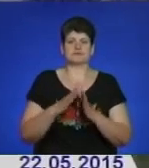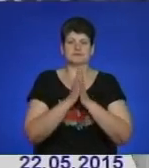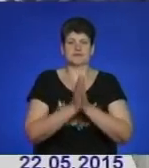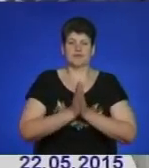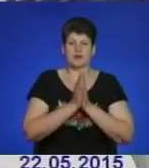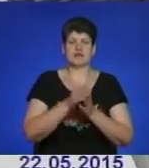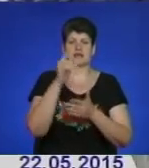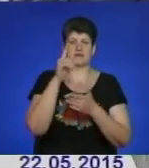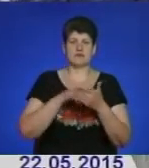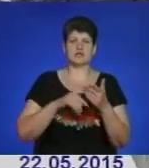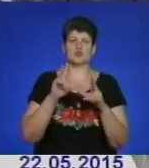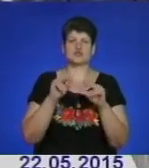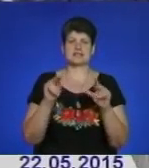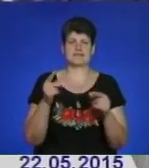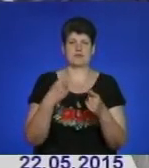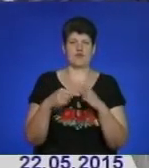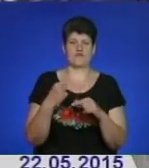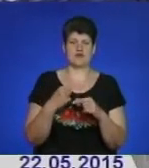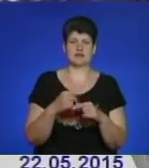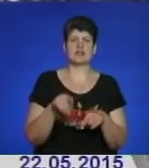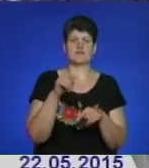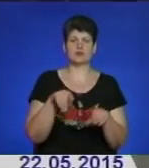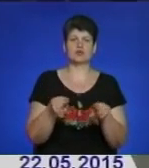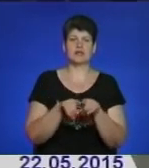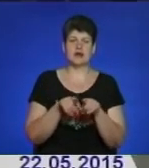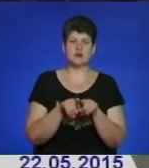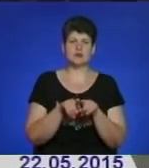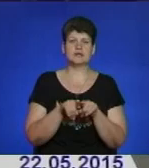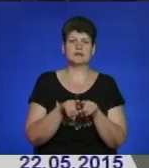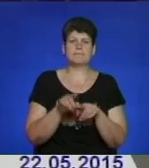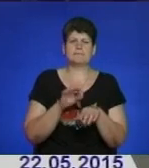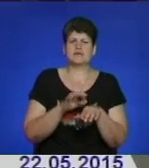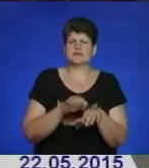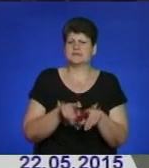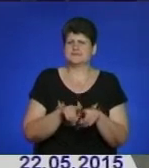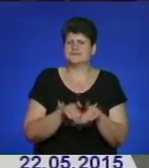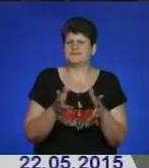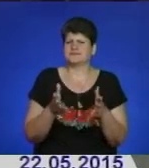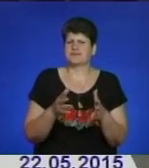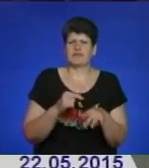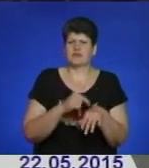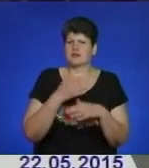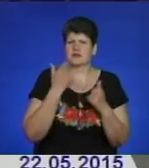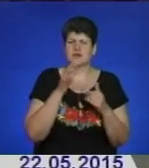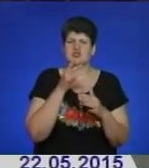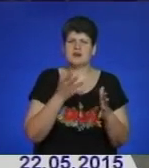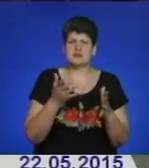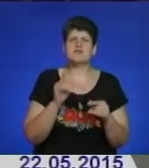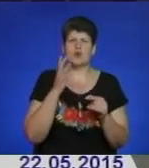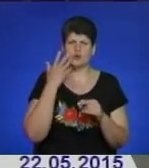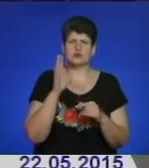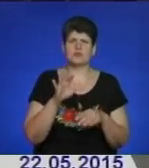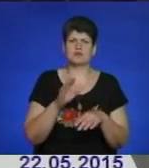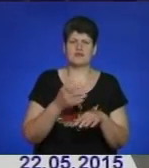і вірила у щасливе повернення. Біль так само, він притуплюється, знаєте, коли з часом. Навіть коли тобі важко,